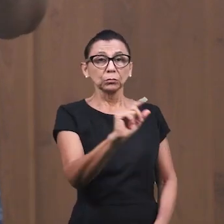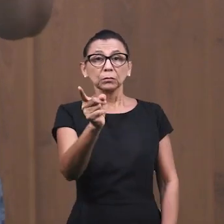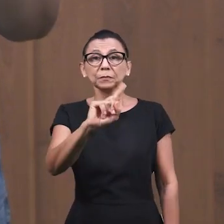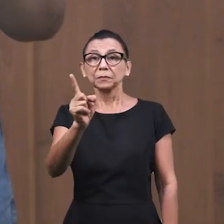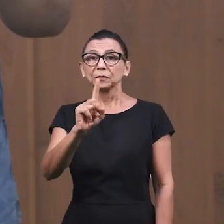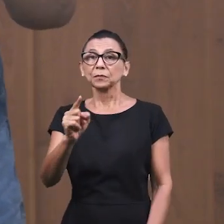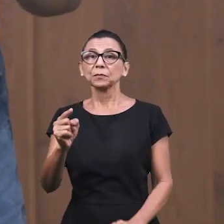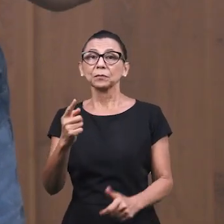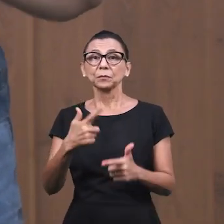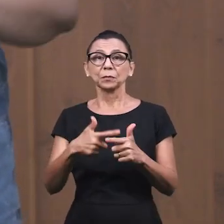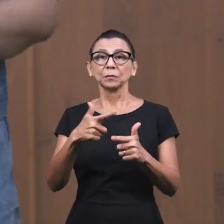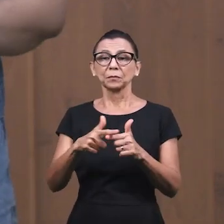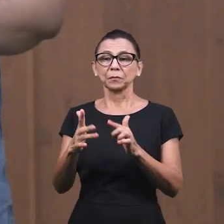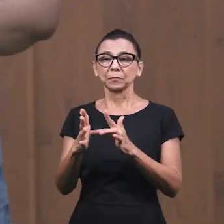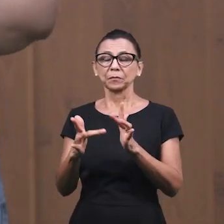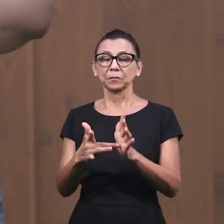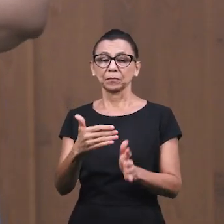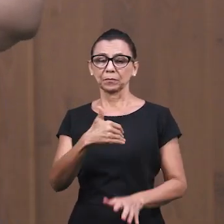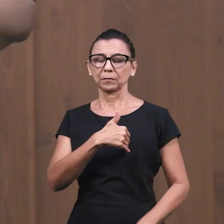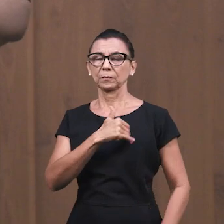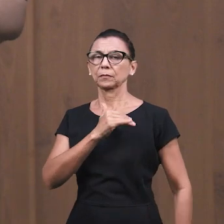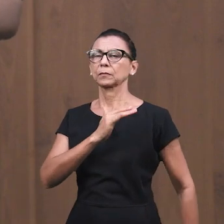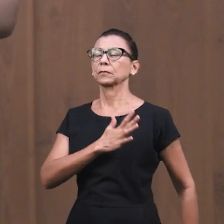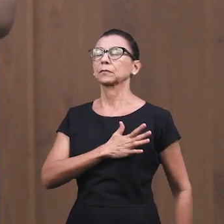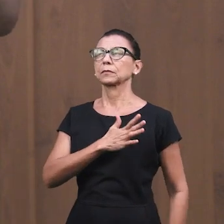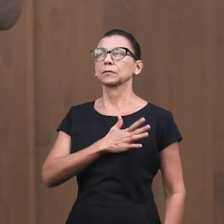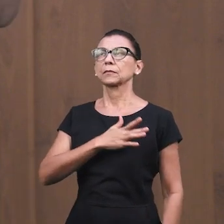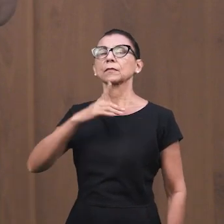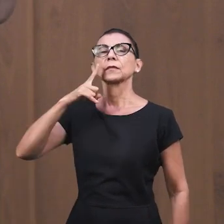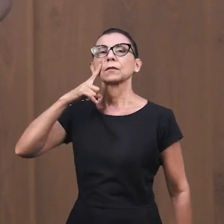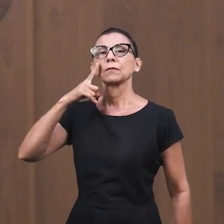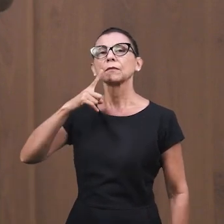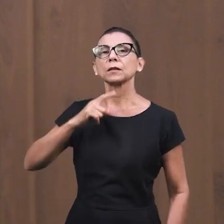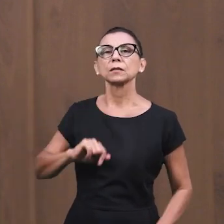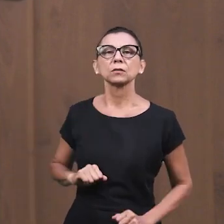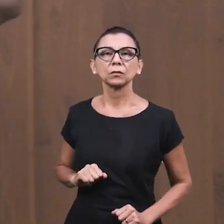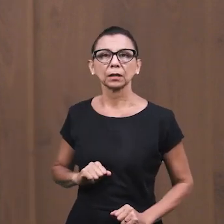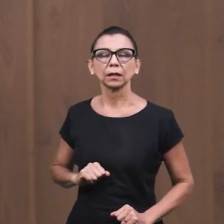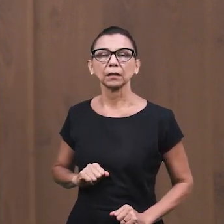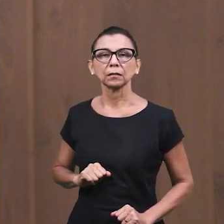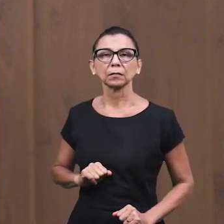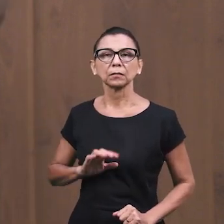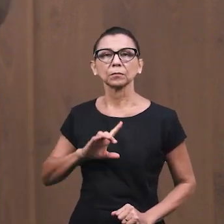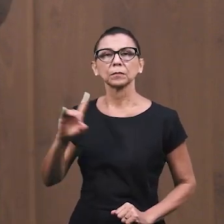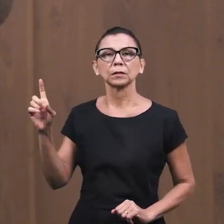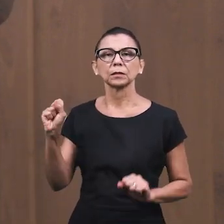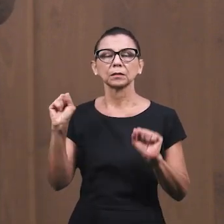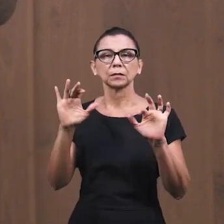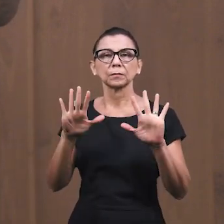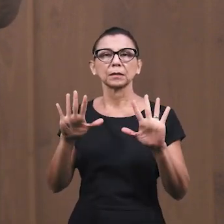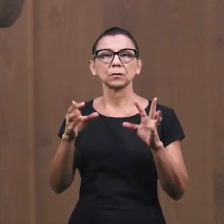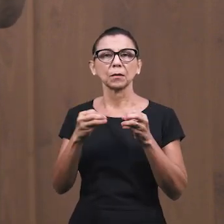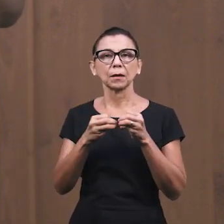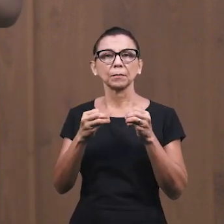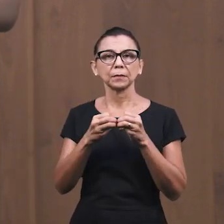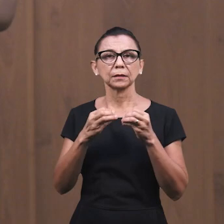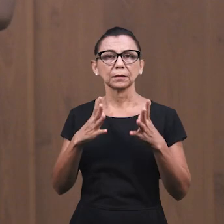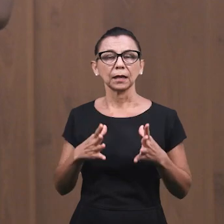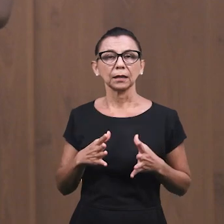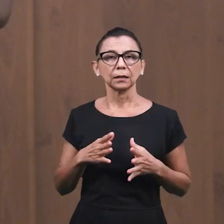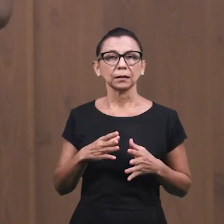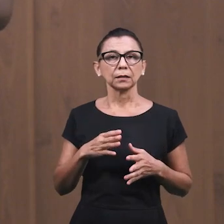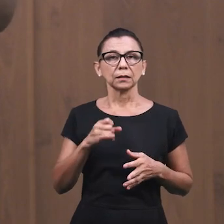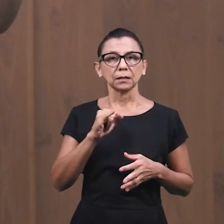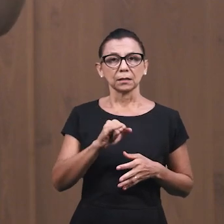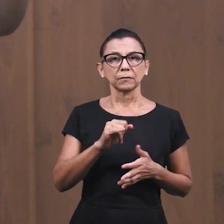de ce monde. Nous avons Jésus dans le cœur. Voyez bien ce que Dieu opère dans la vie de ceux qui sont sincères